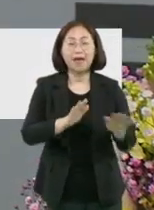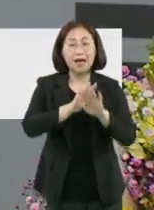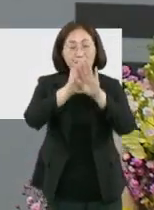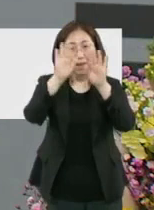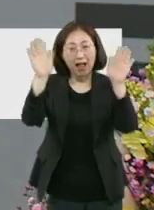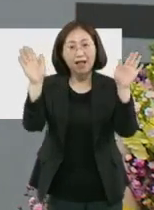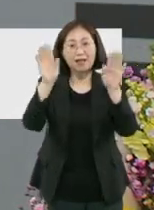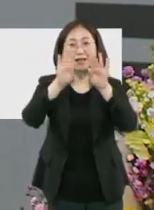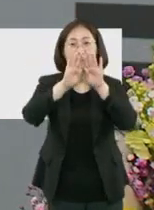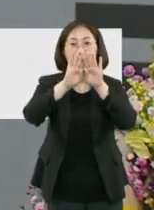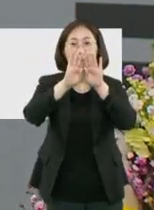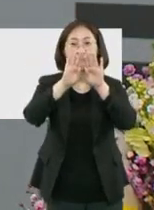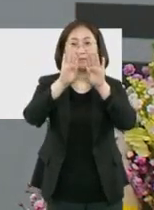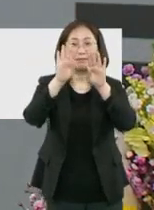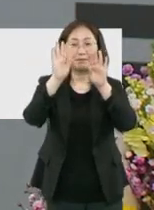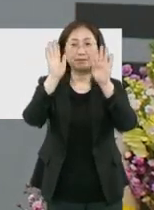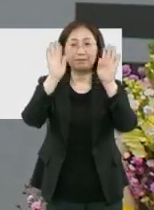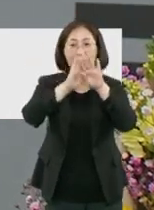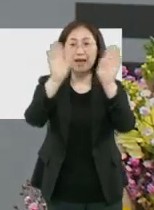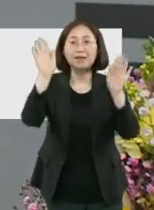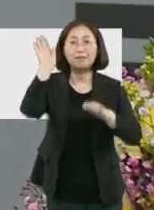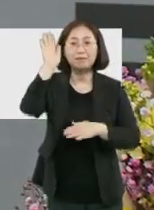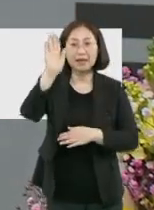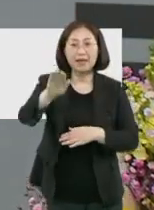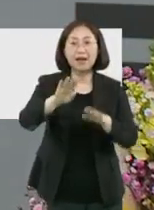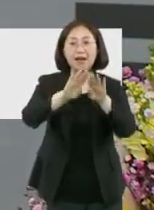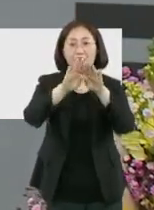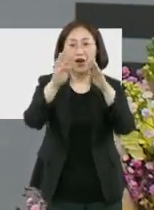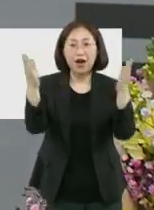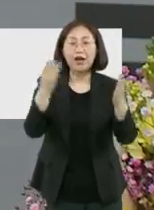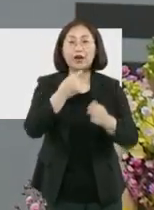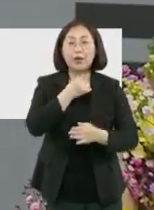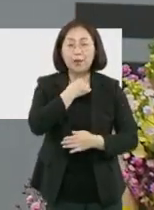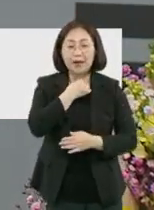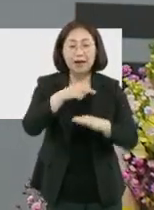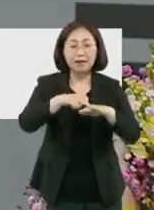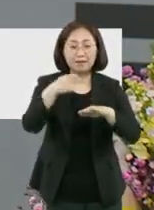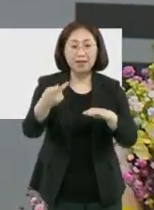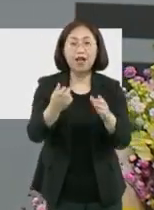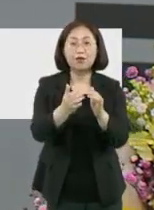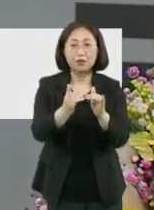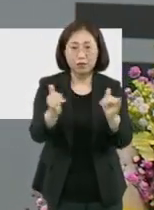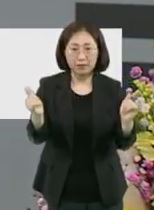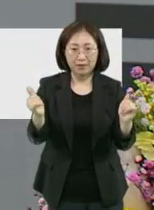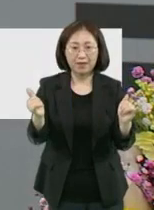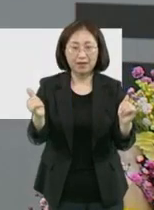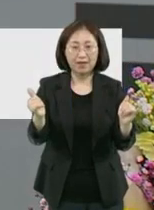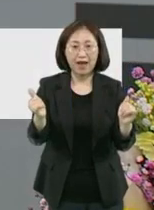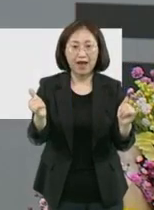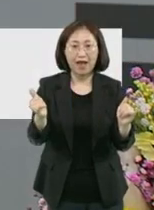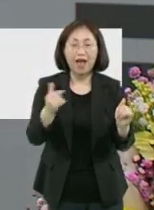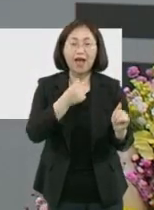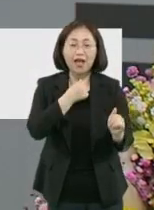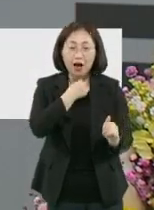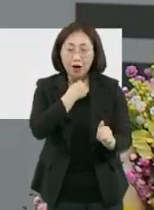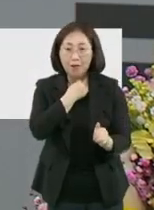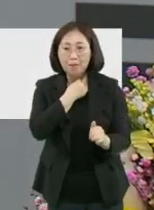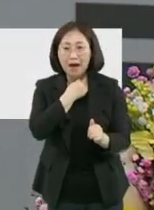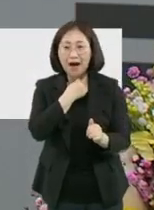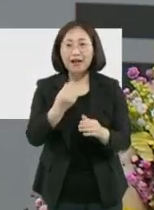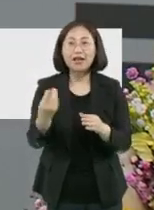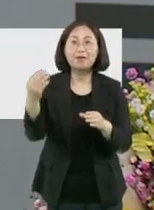미래를 열어갈 수 있기를 염원하시는 우리 금산 군민들의 여망이